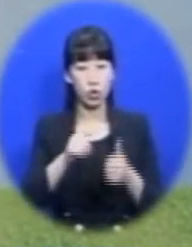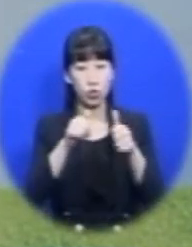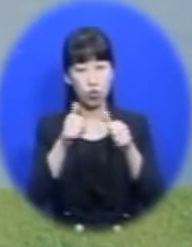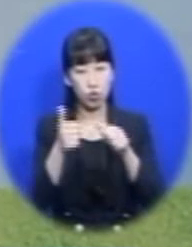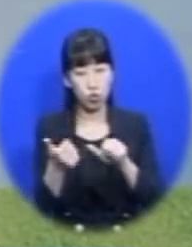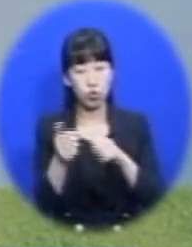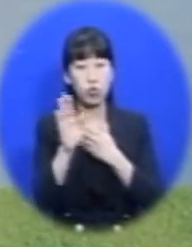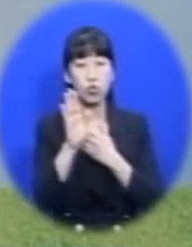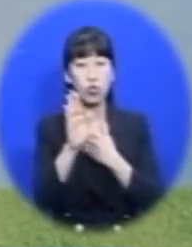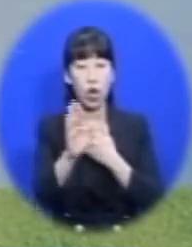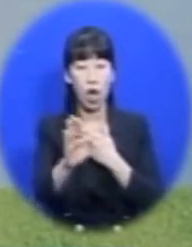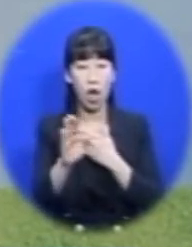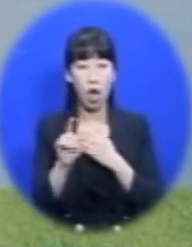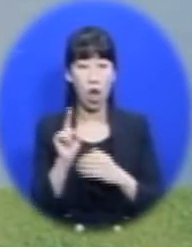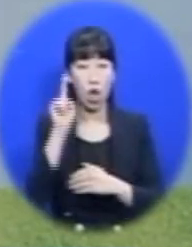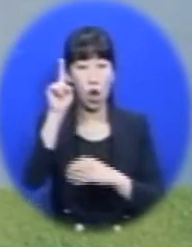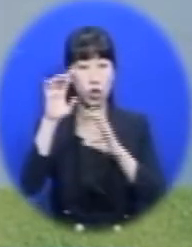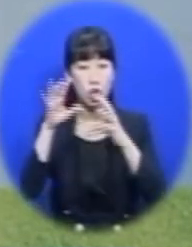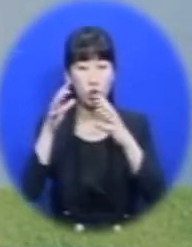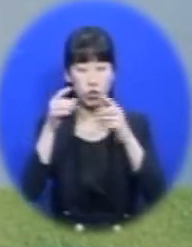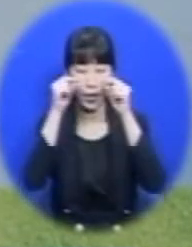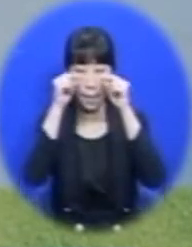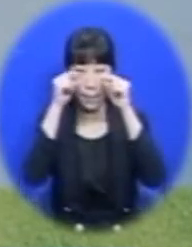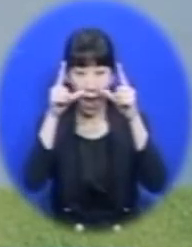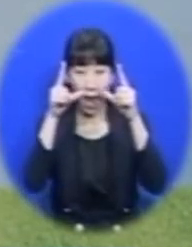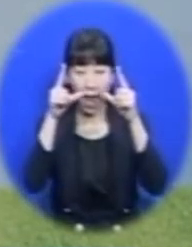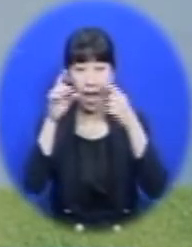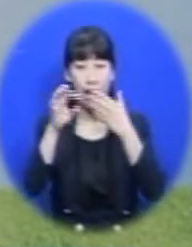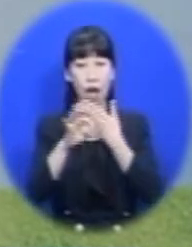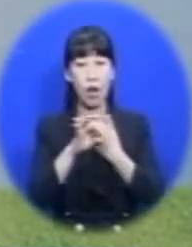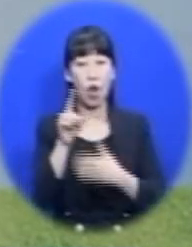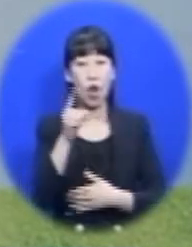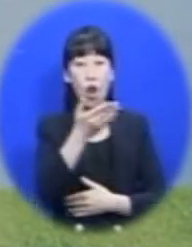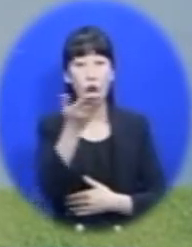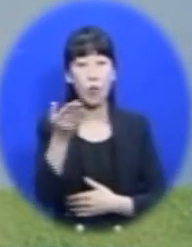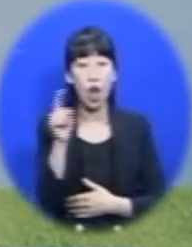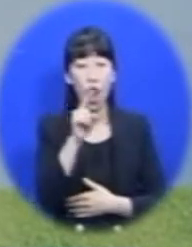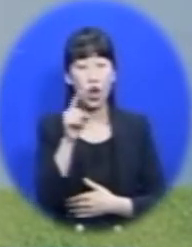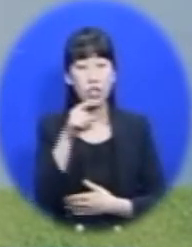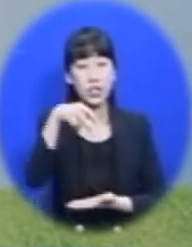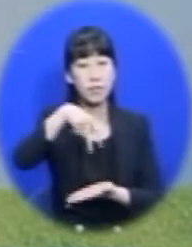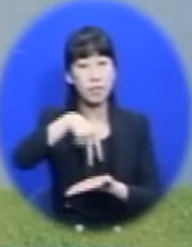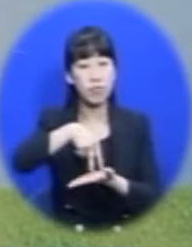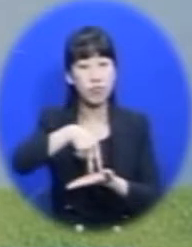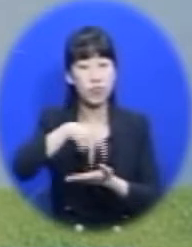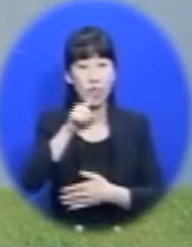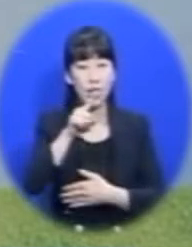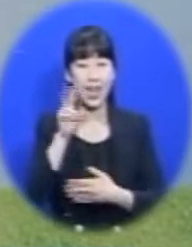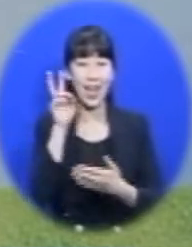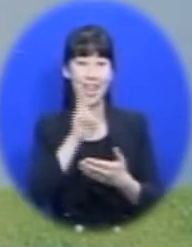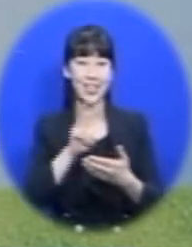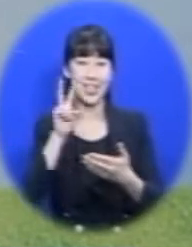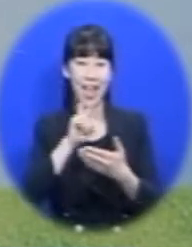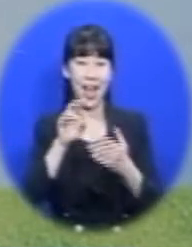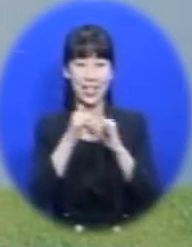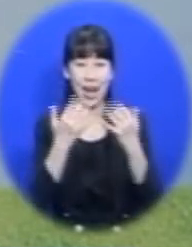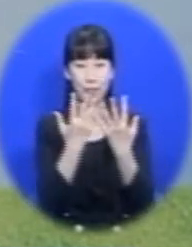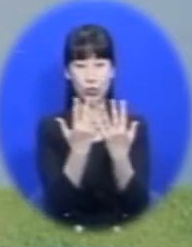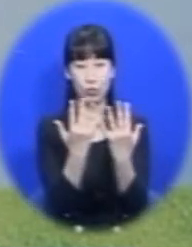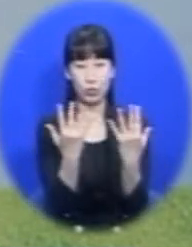다음에 여러분 천국에서 눈을 뜨고 나면 여러분 어디 있을 것 같습니까? 찬양하는 사람 속에